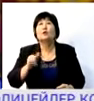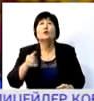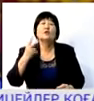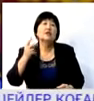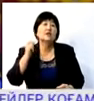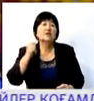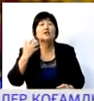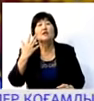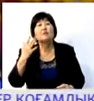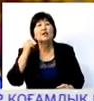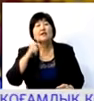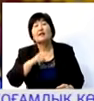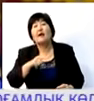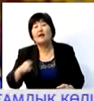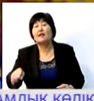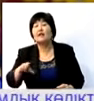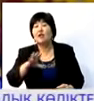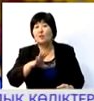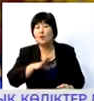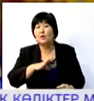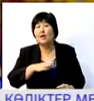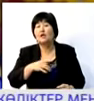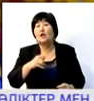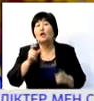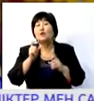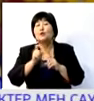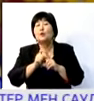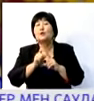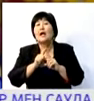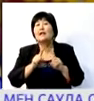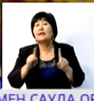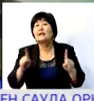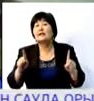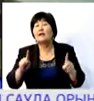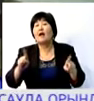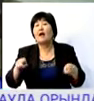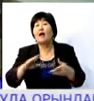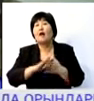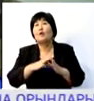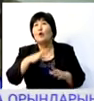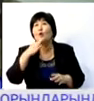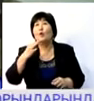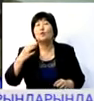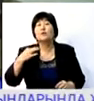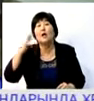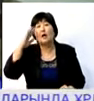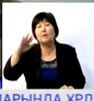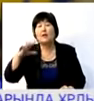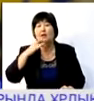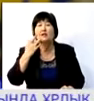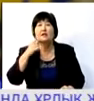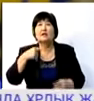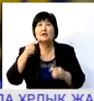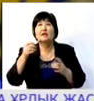және 5 жасар аралығында пайда болады. Сөз тіркесінің қалыптасу кезінде көбінесе ұл балалар бұл ауруға